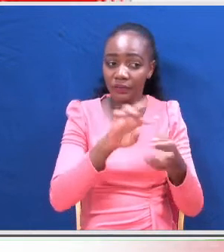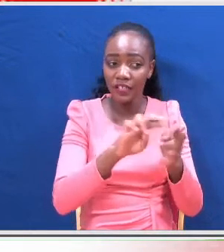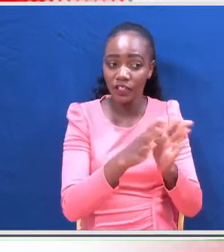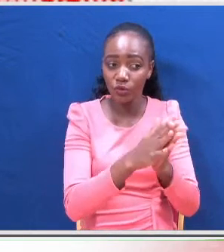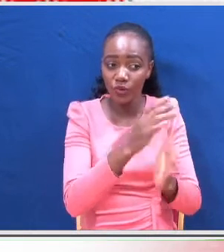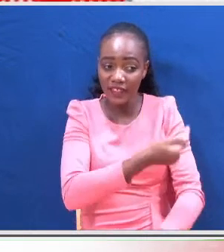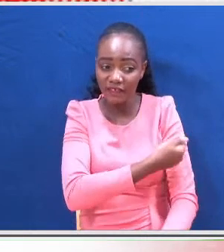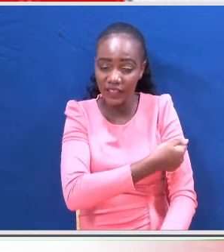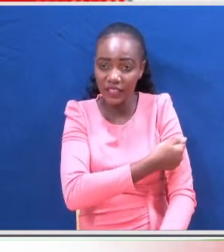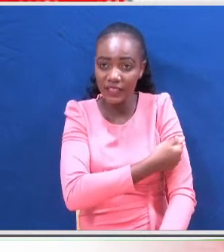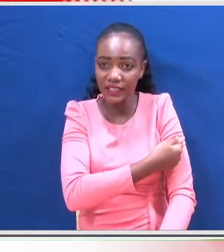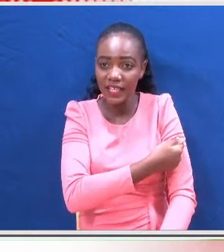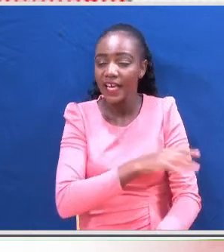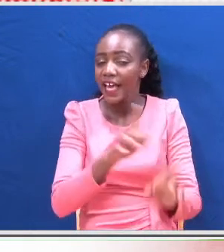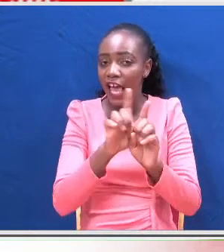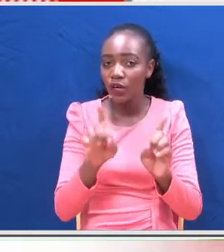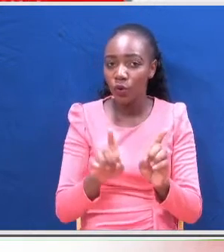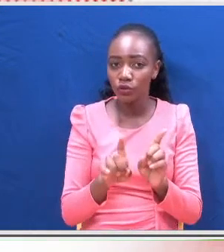are waiting for the